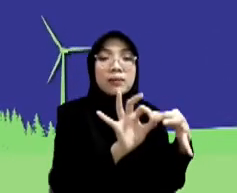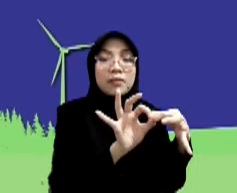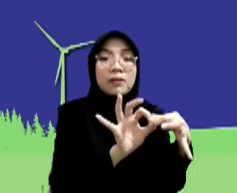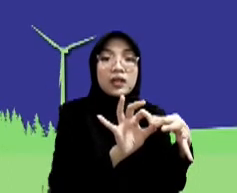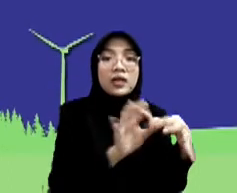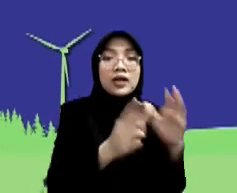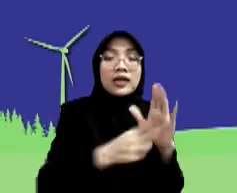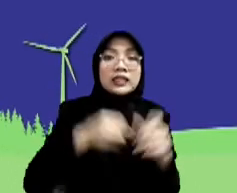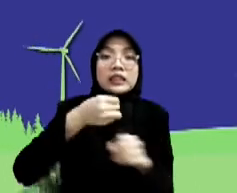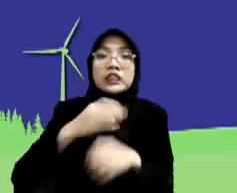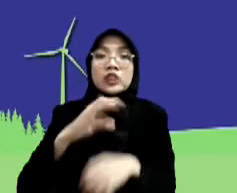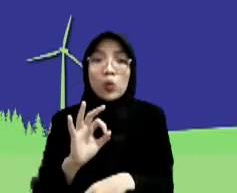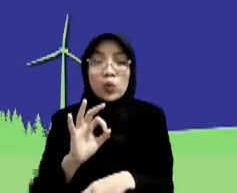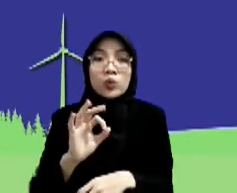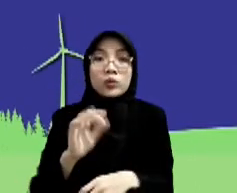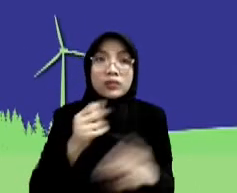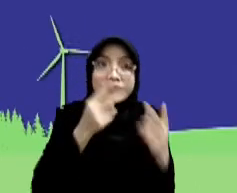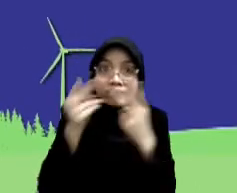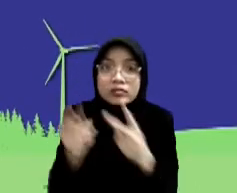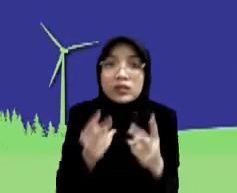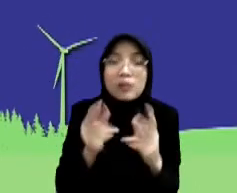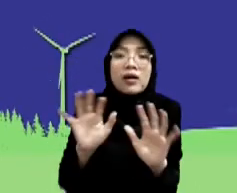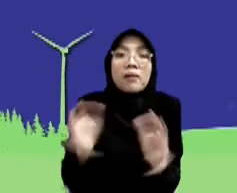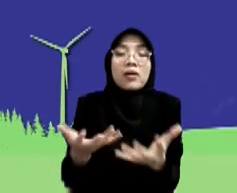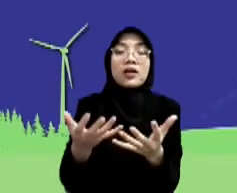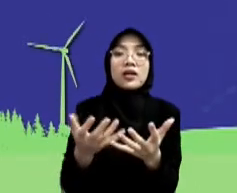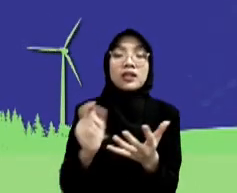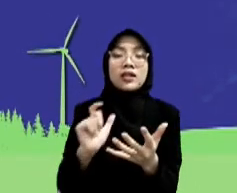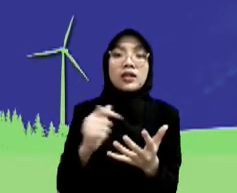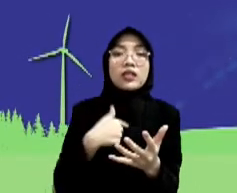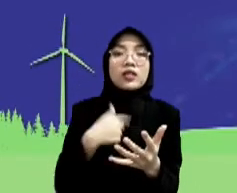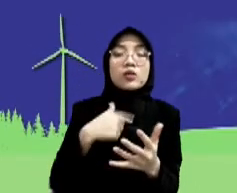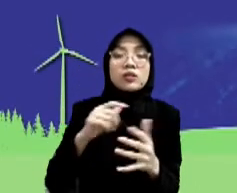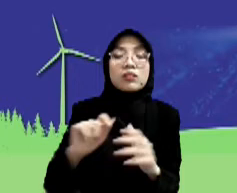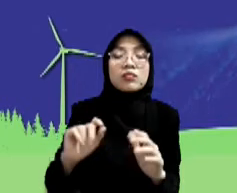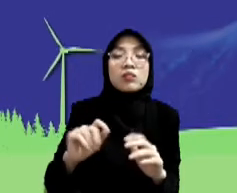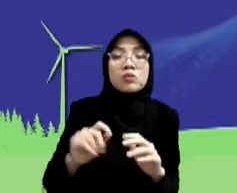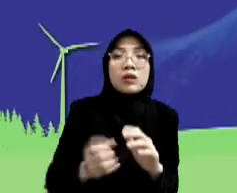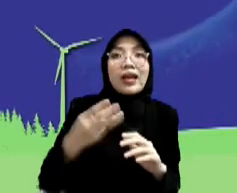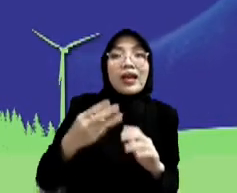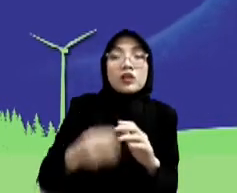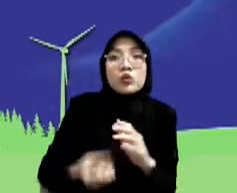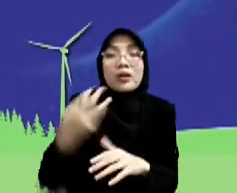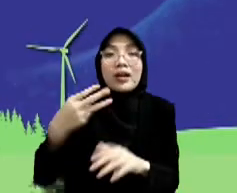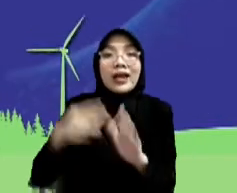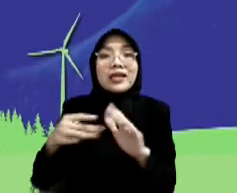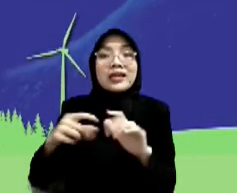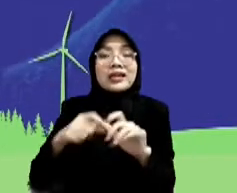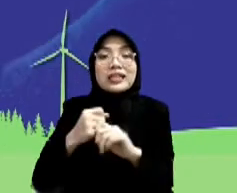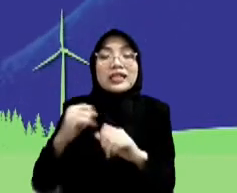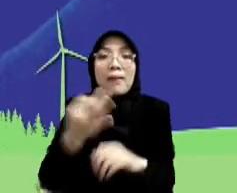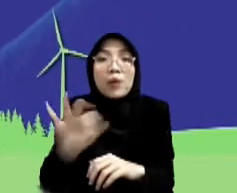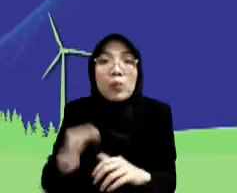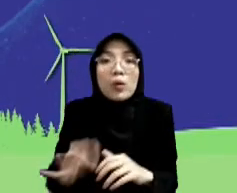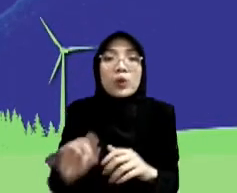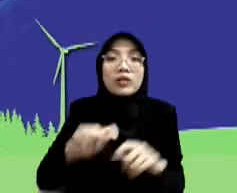ngo untuk melihat how we help renewable energy resources dari berbagai macam industri Apakah